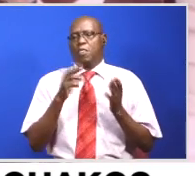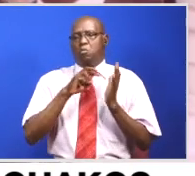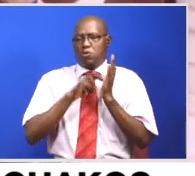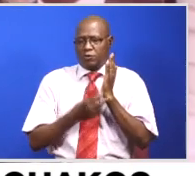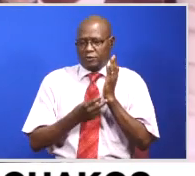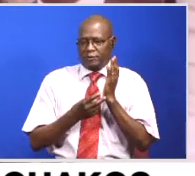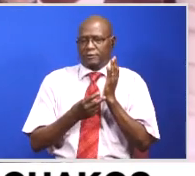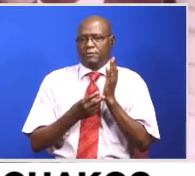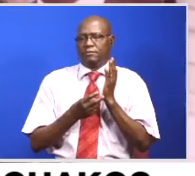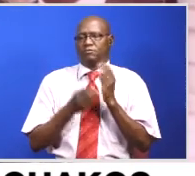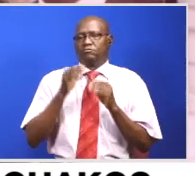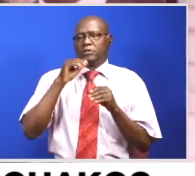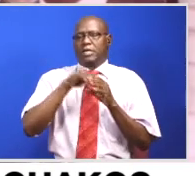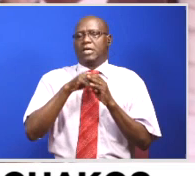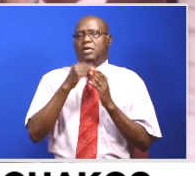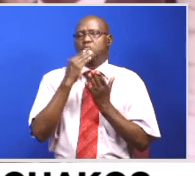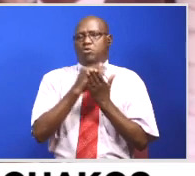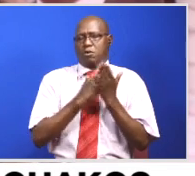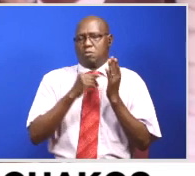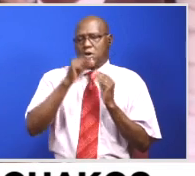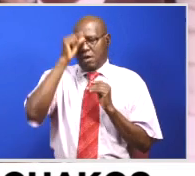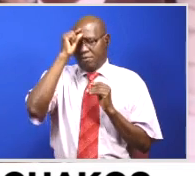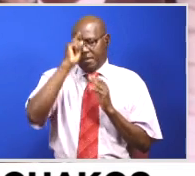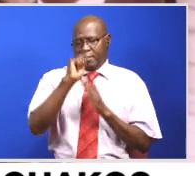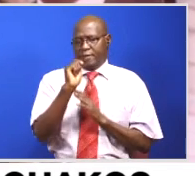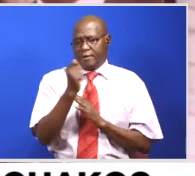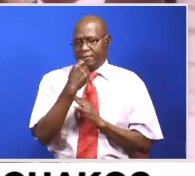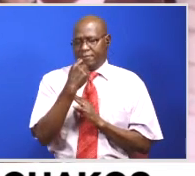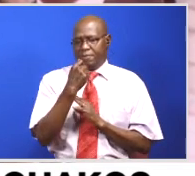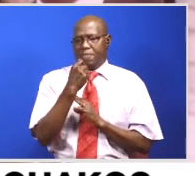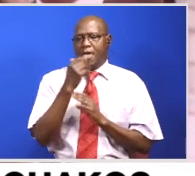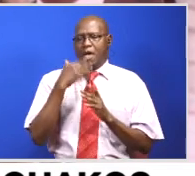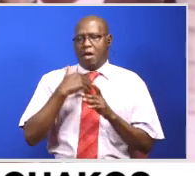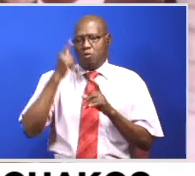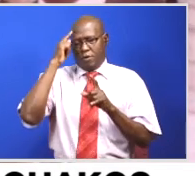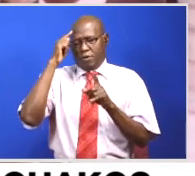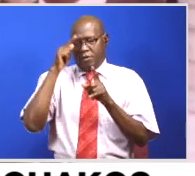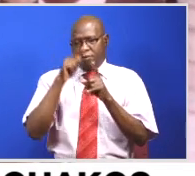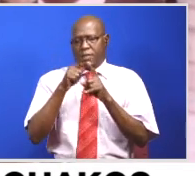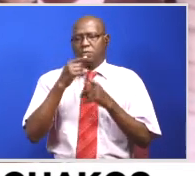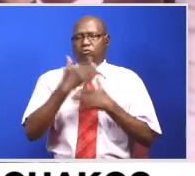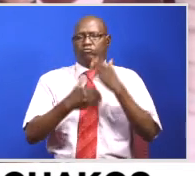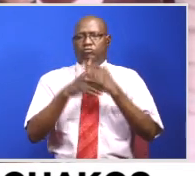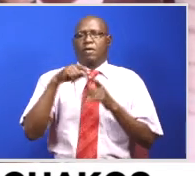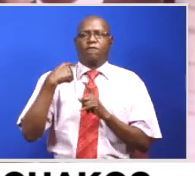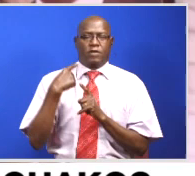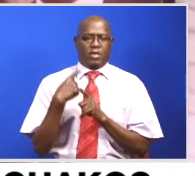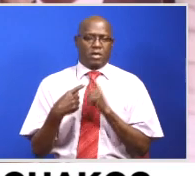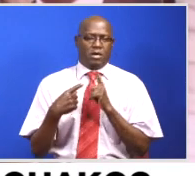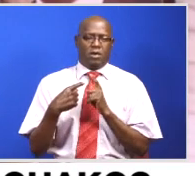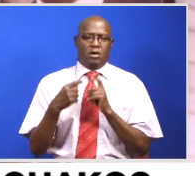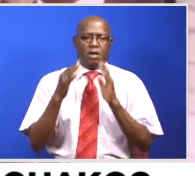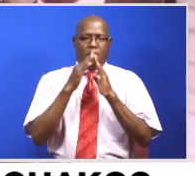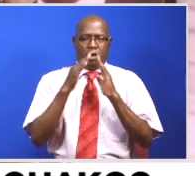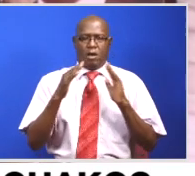ambazo iko katika mipango ya serikali ya Kenya. Nia yetu ni kujenga kila mwaka nyumba